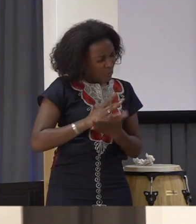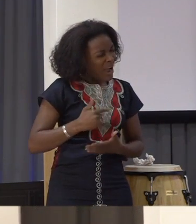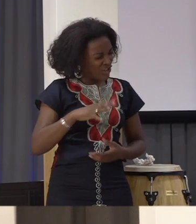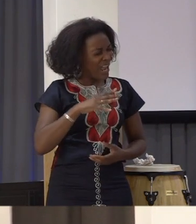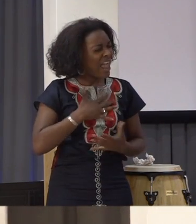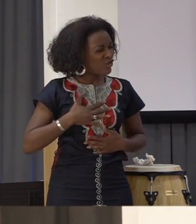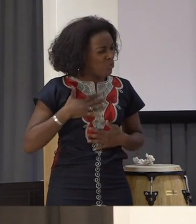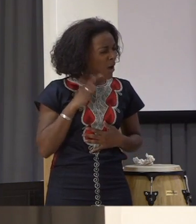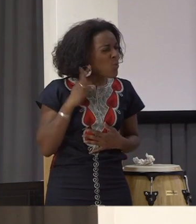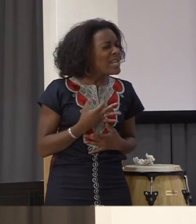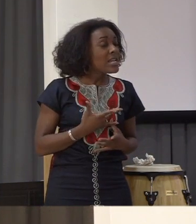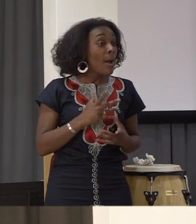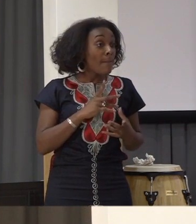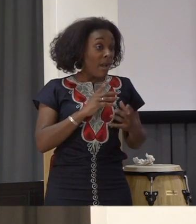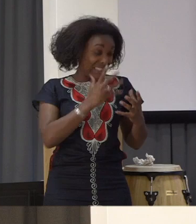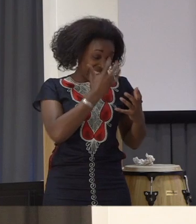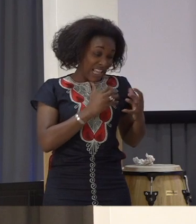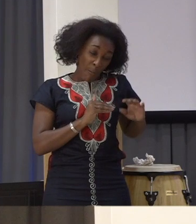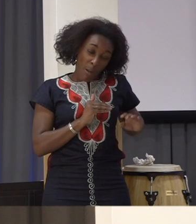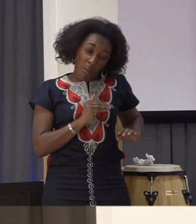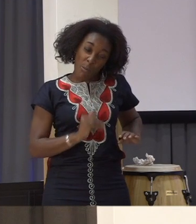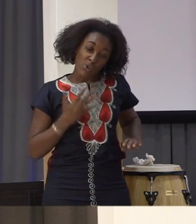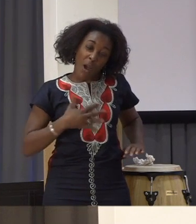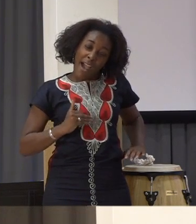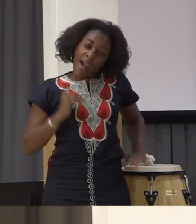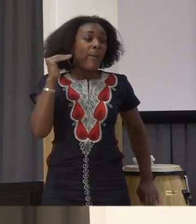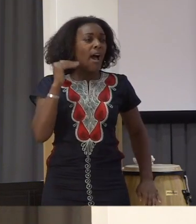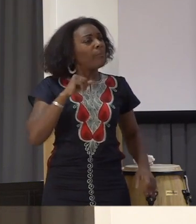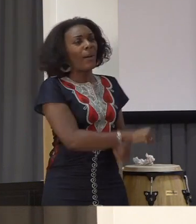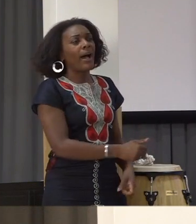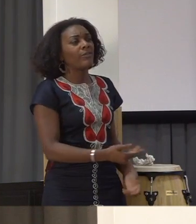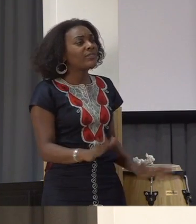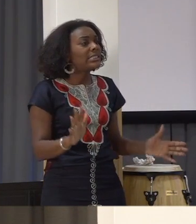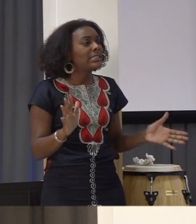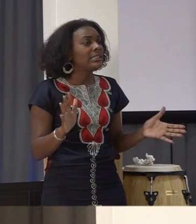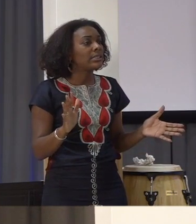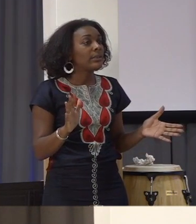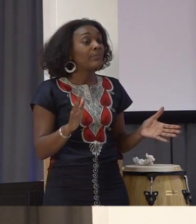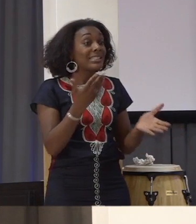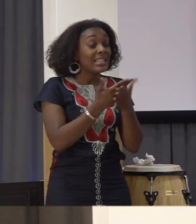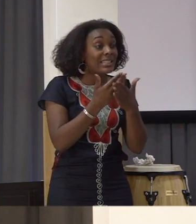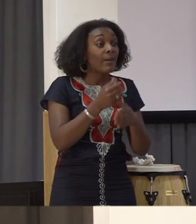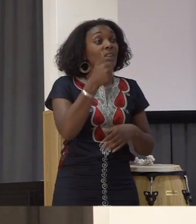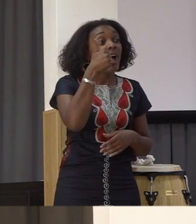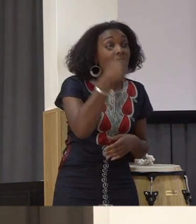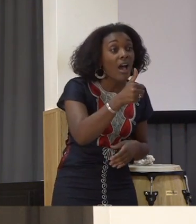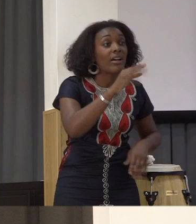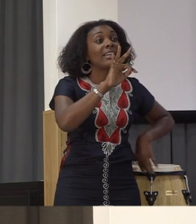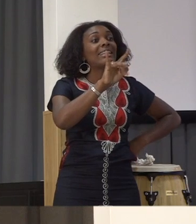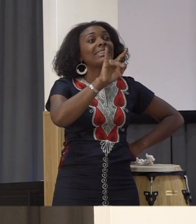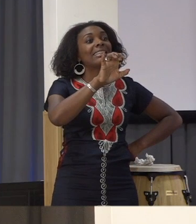de ta vie. Gloire à Dieu. 1 Thessaloniciens 5, 16, soyez toujours joyeux.